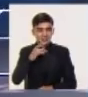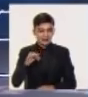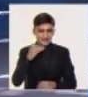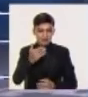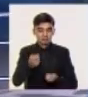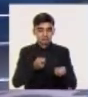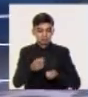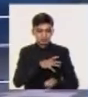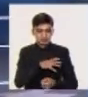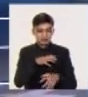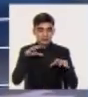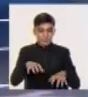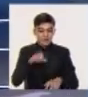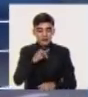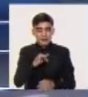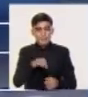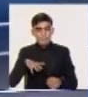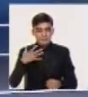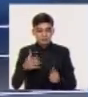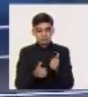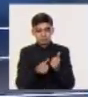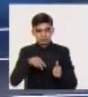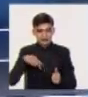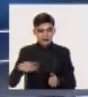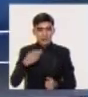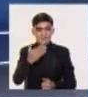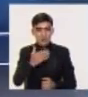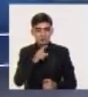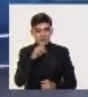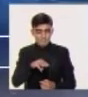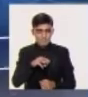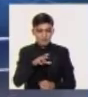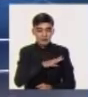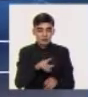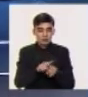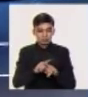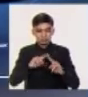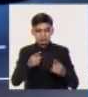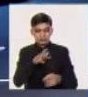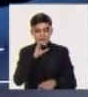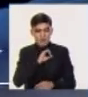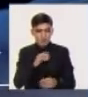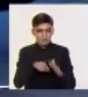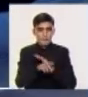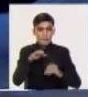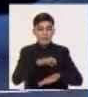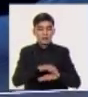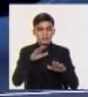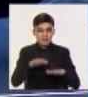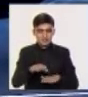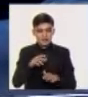правления Бахтияр Ильясов и бывший заместитель директора алматинского филиала Асет Жадыков подозреваются в хищении средств банка на